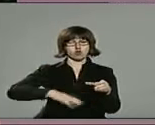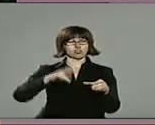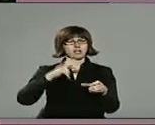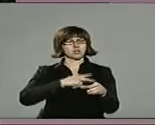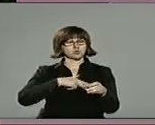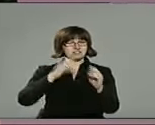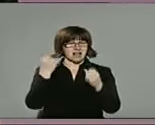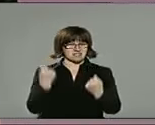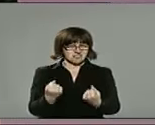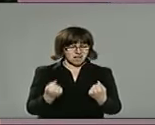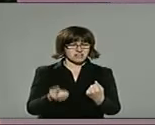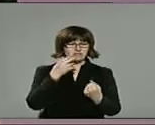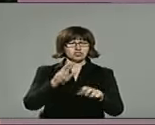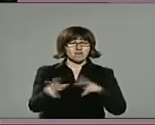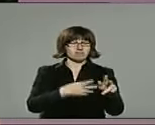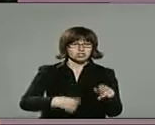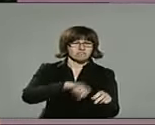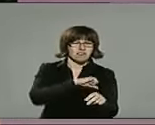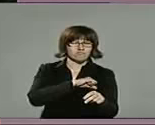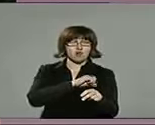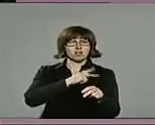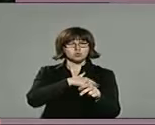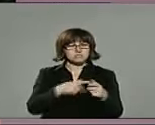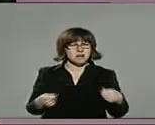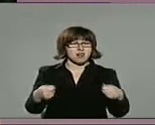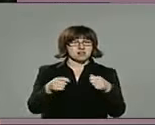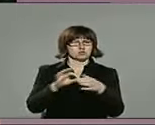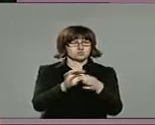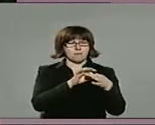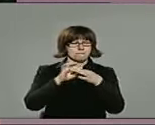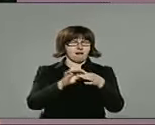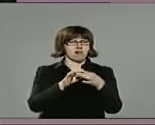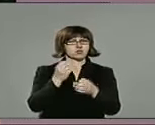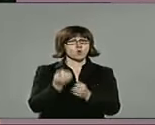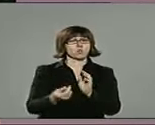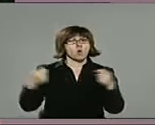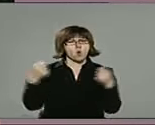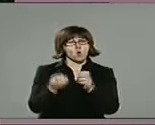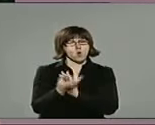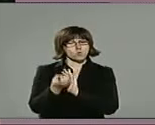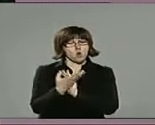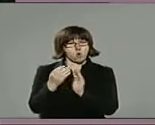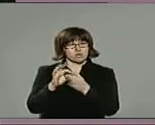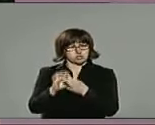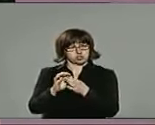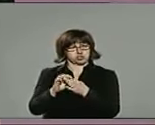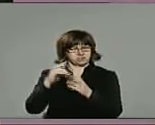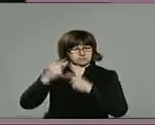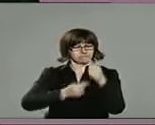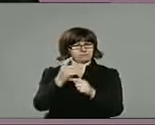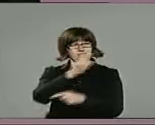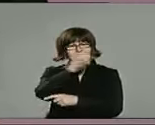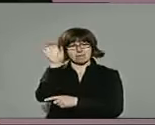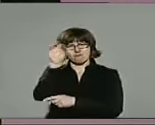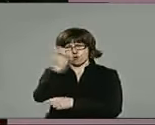soziale Sicherheit. Wir wollen wirtschaftlichen Erfolg mit sozialem Zusammenhalt und ökologischer Nachhaltigkeit verbinden. Das ist unser Thema